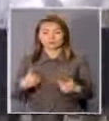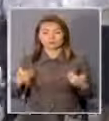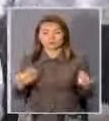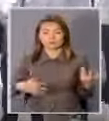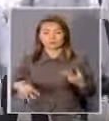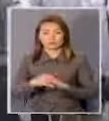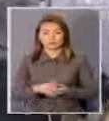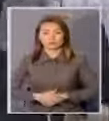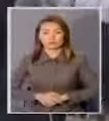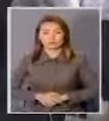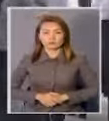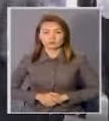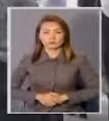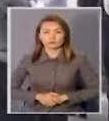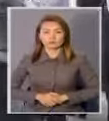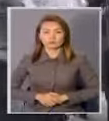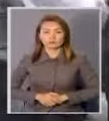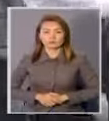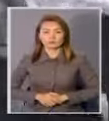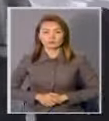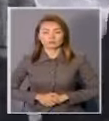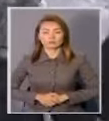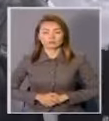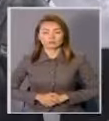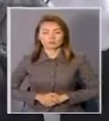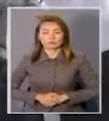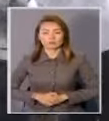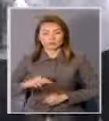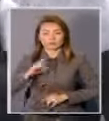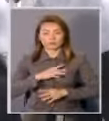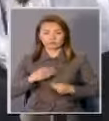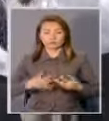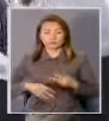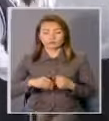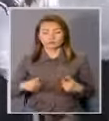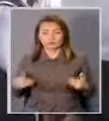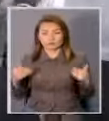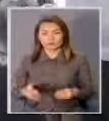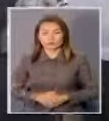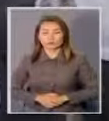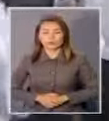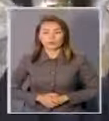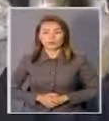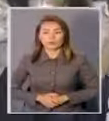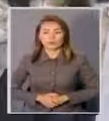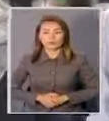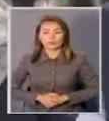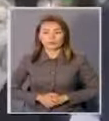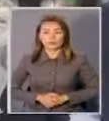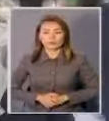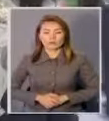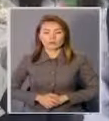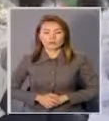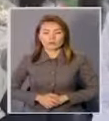тілеймін өзімізге де. Және де осы білім күнімен барлықтарыңызды құттықтаймын. Сәттілік. Осы жылғы